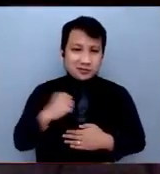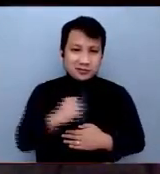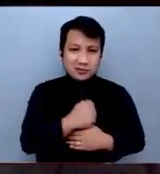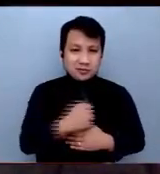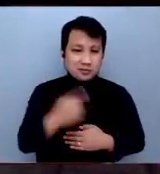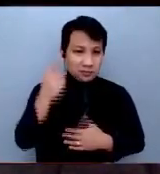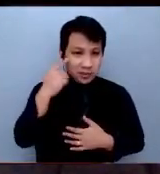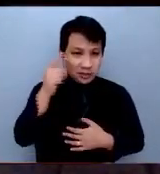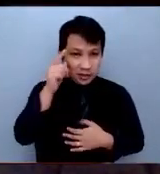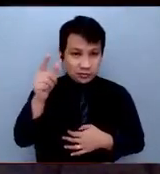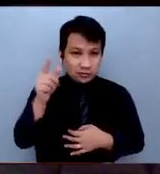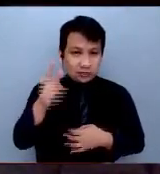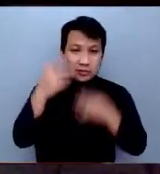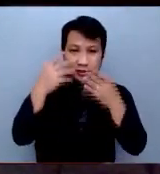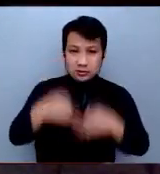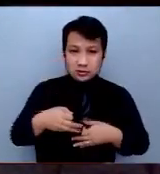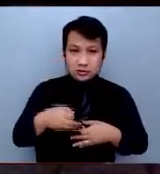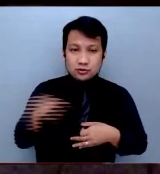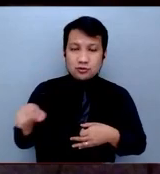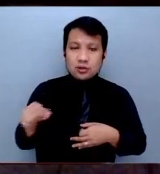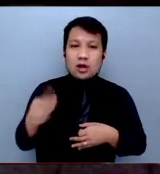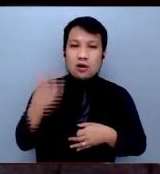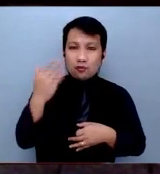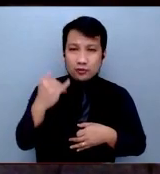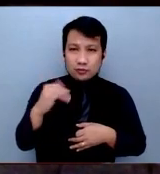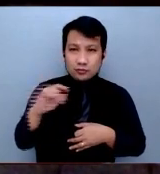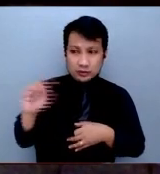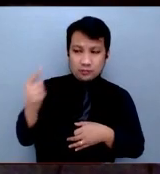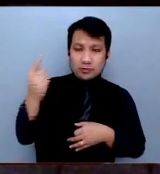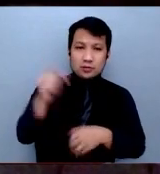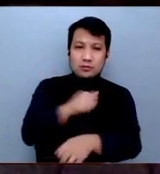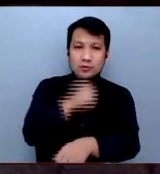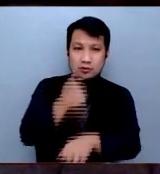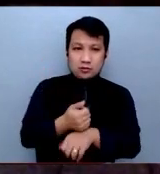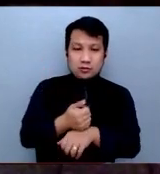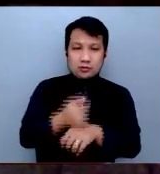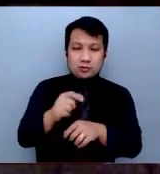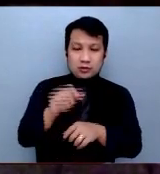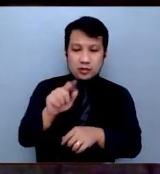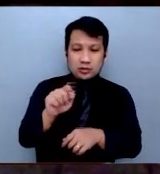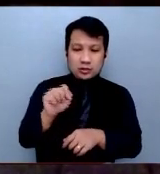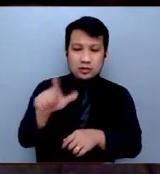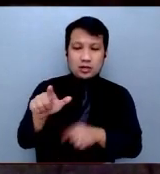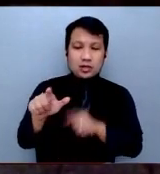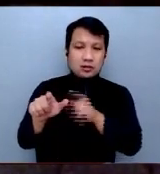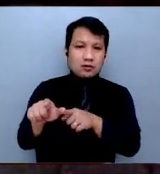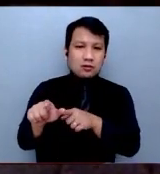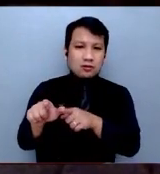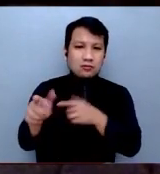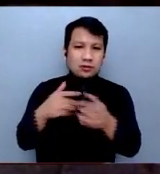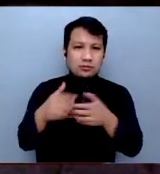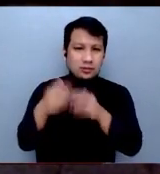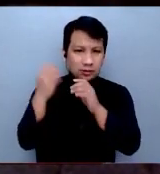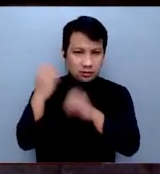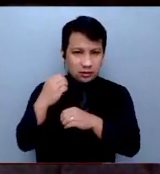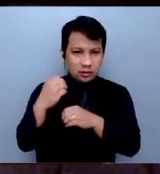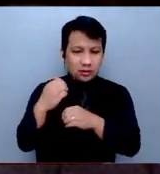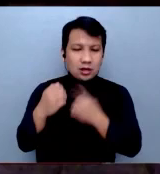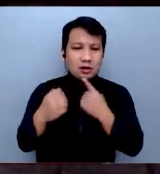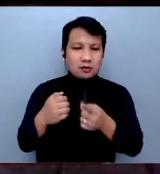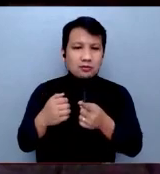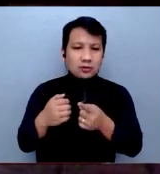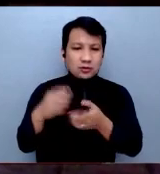naging desisyon ng Korte Suprema bilang principal sponsor nitong anti-terror law para sa kanya. Ang ini-expect daw kasi ng